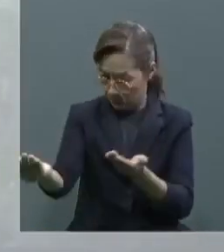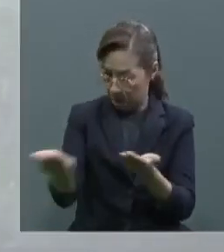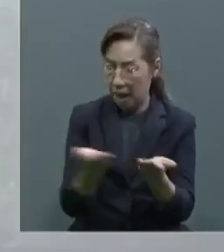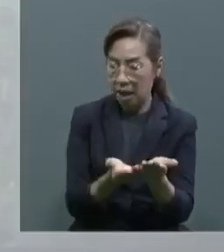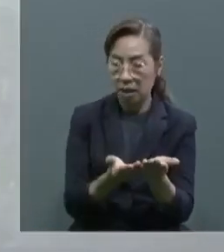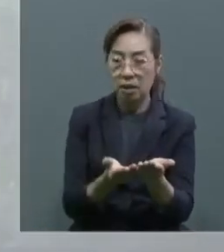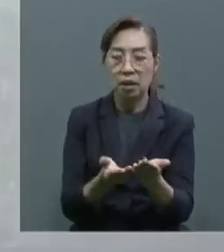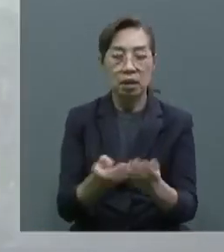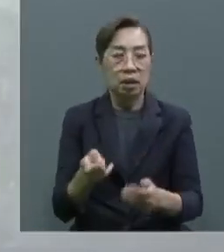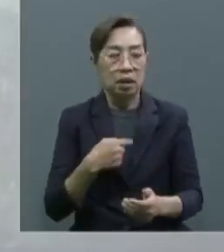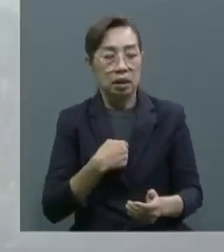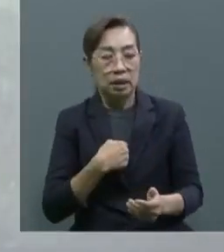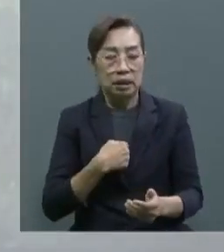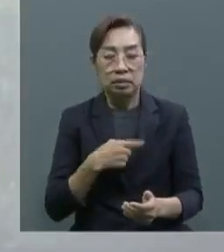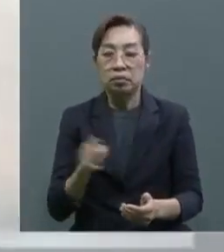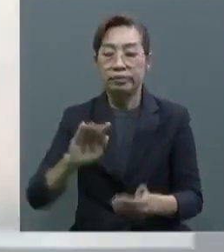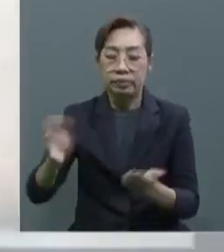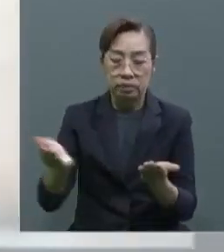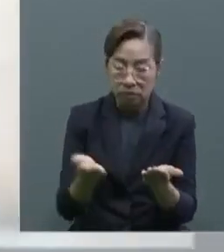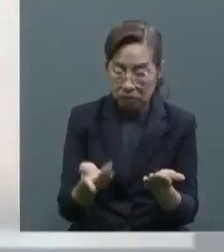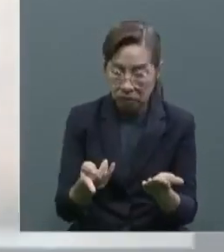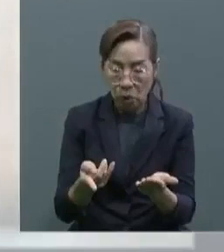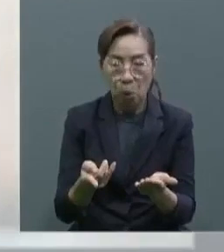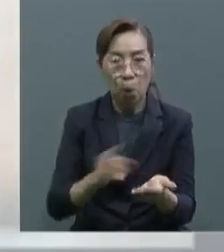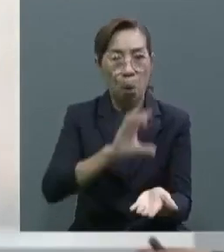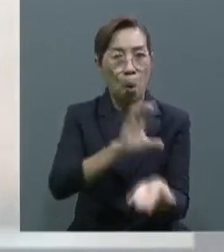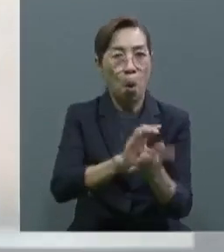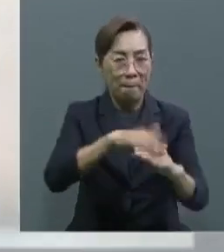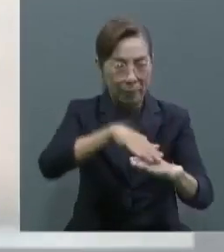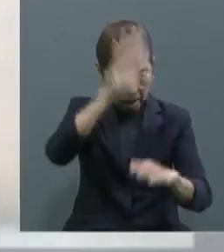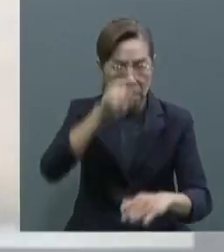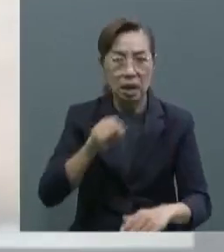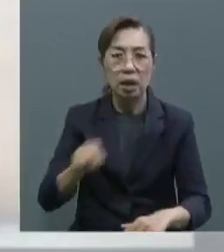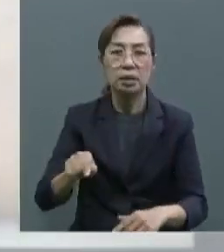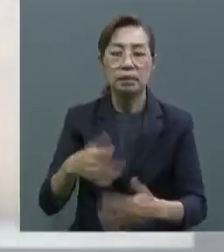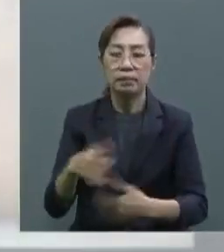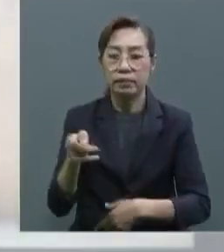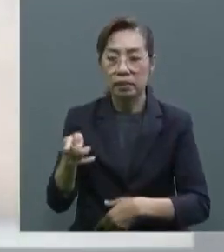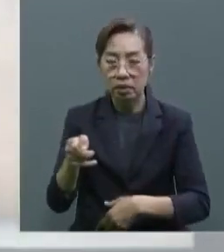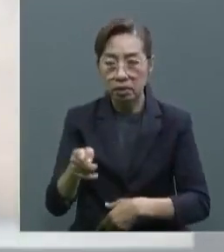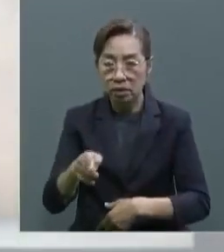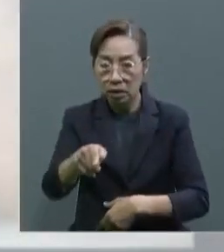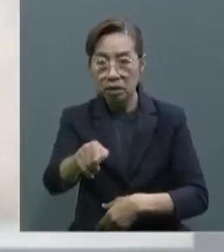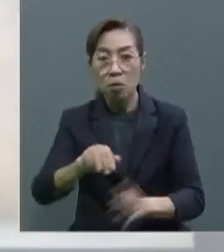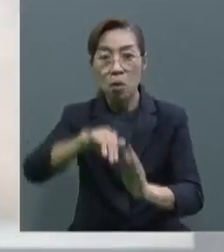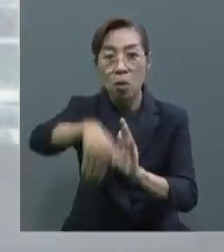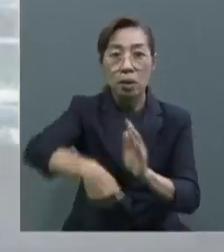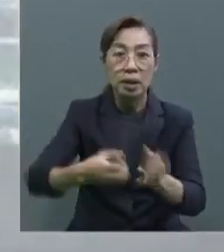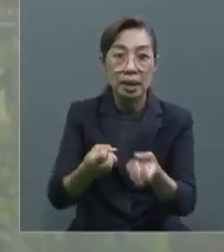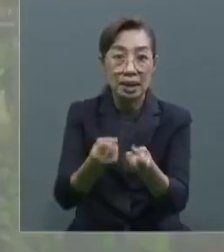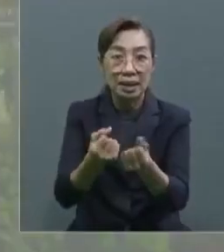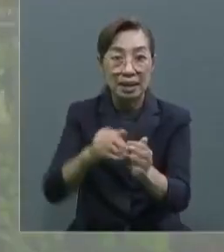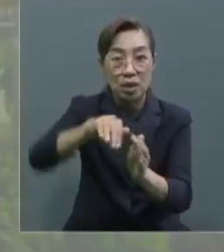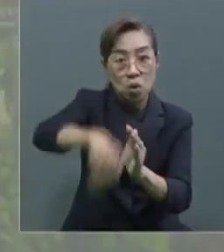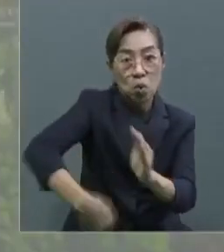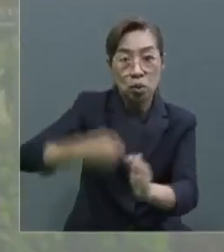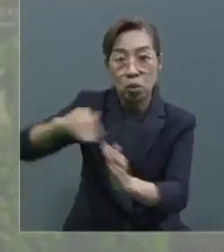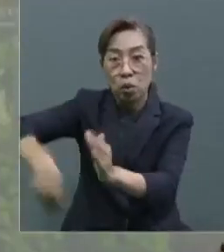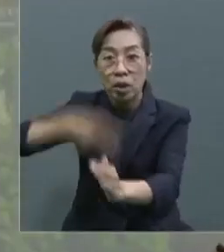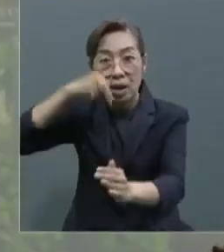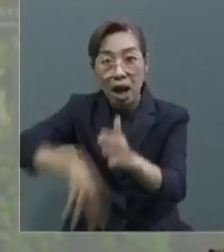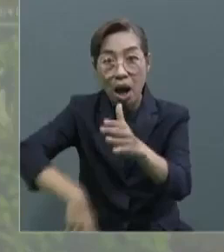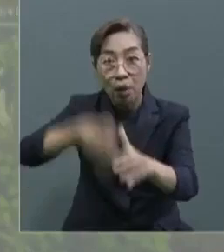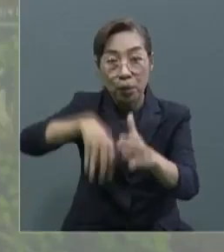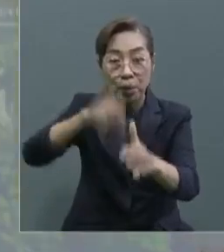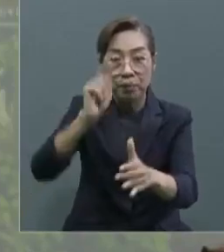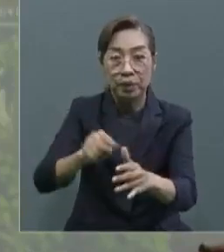ซึ่งก็พบว่างบประมาณที่ตั้งไว้เนี่ยมันสูงเกินรวมถึงไปพบพิรุธเกี่ยวกับงบที่ใช้ขุดเจาะบ่อบาดาลแต่ละแห่งด้วยที่กำห